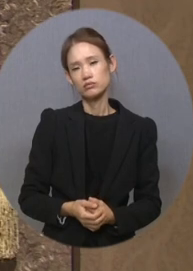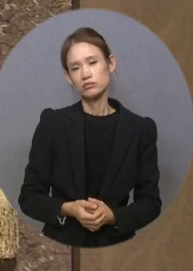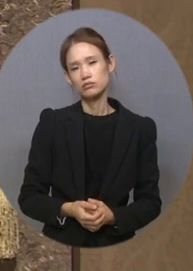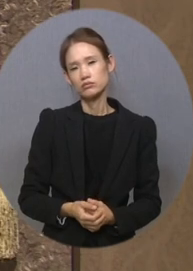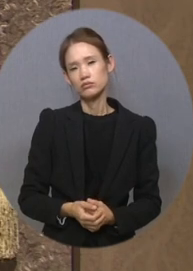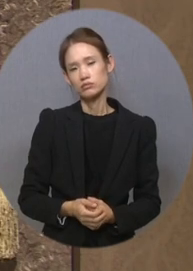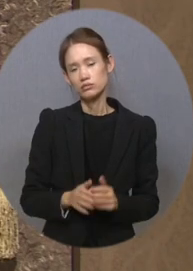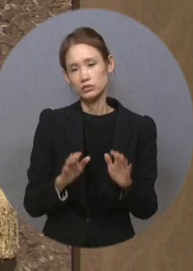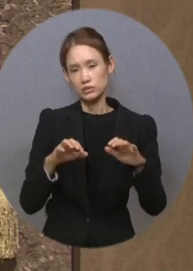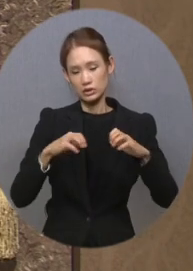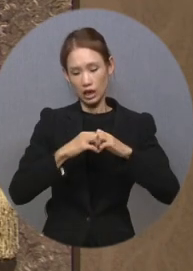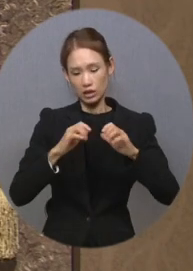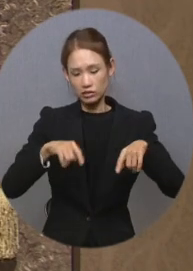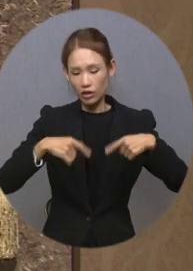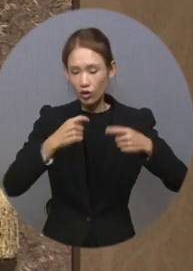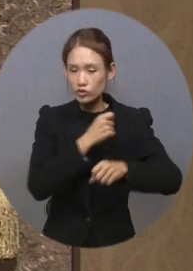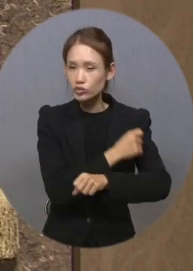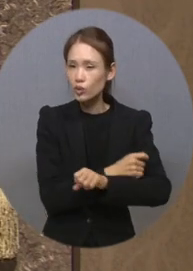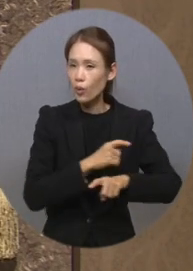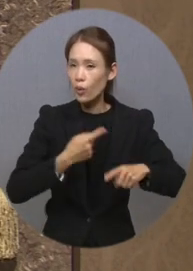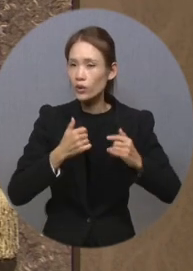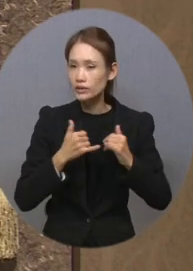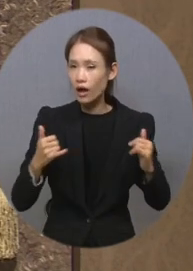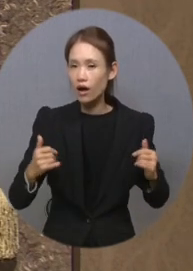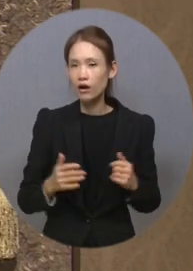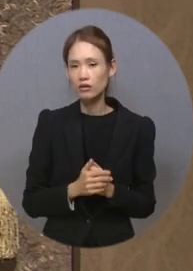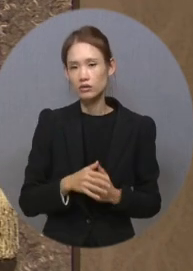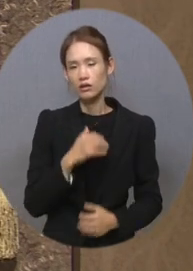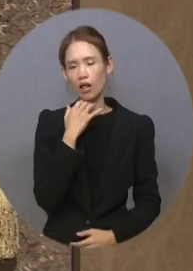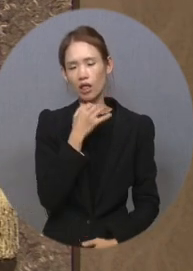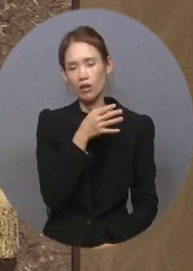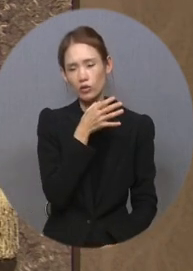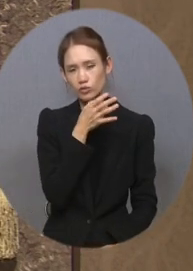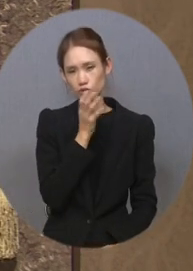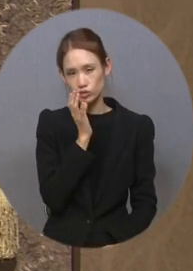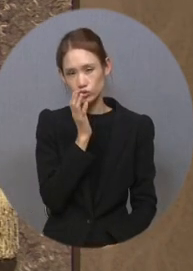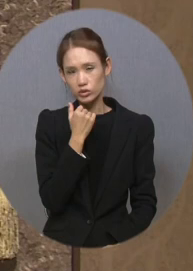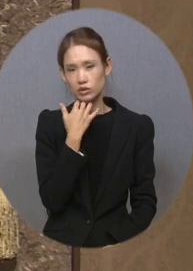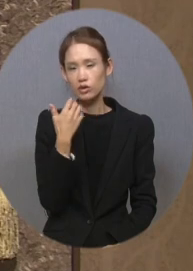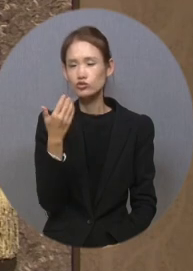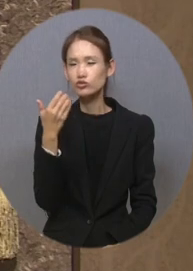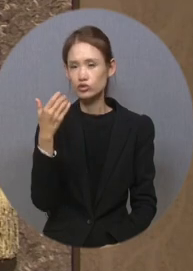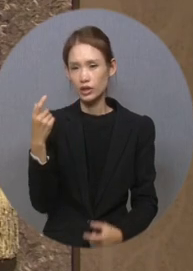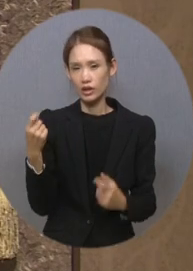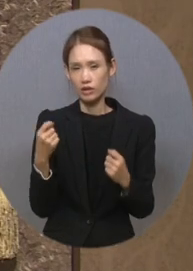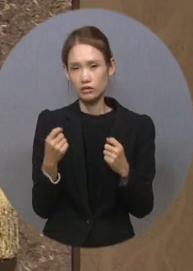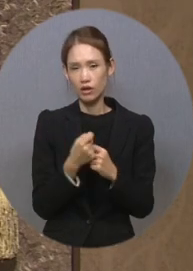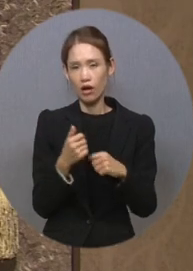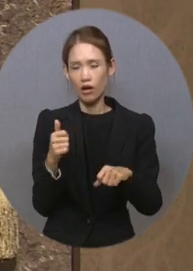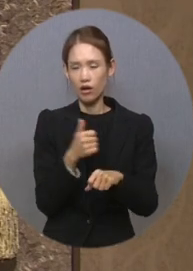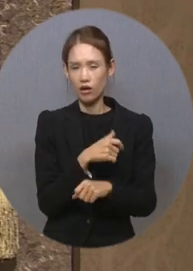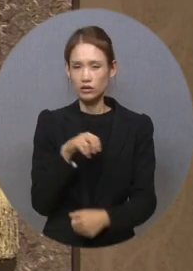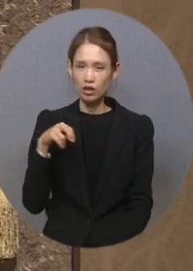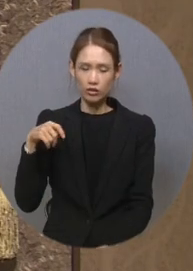우리 참전 유공자들께서 연로해서 연세도 이제 90도 되고 하는데 다닐 수가 없는 겁니다. 네, 다니시기 힘드시겠네요.